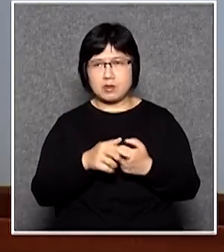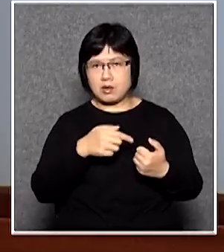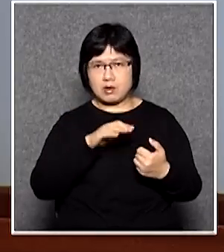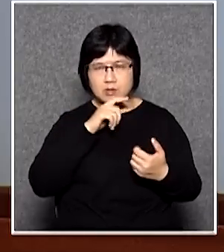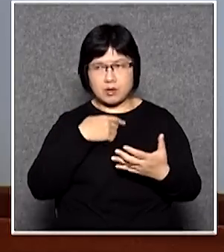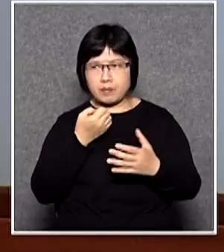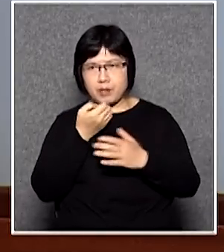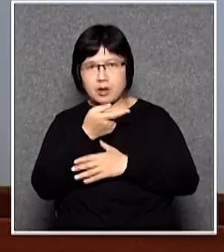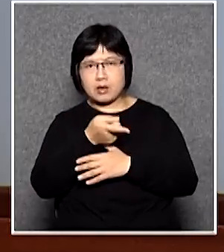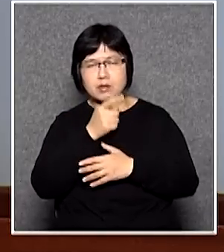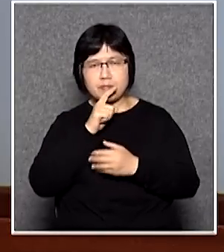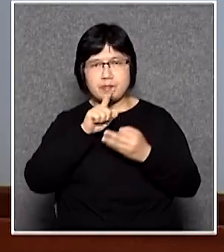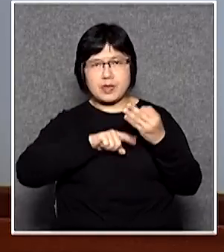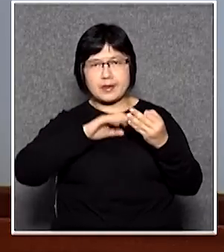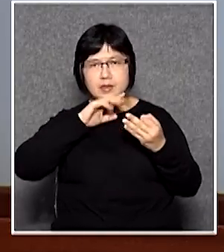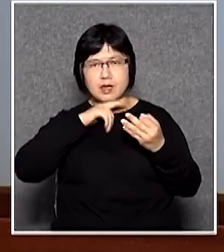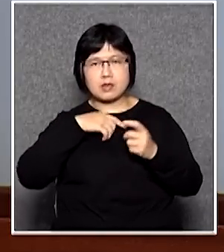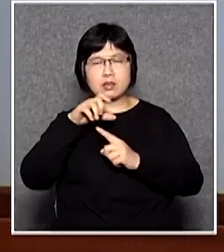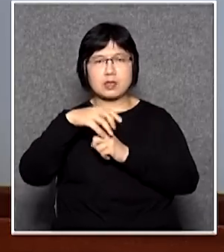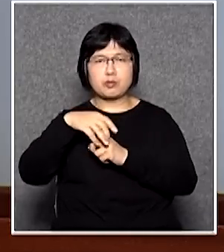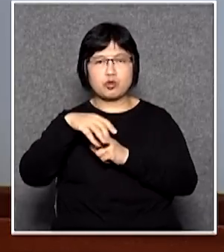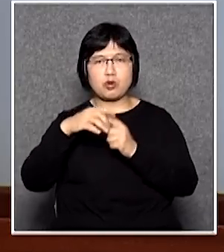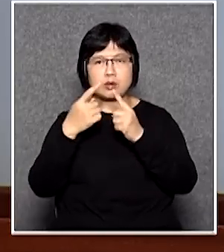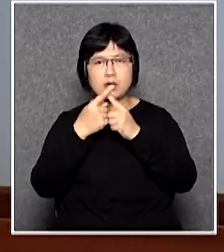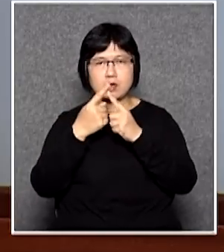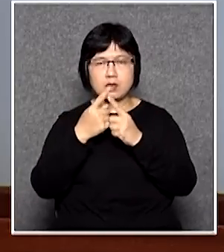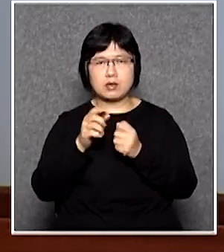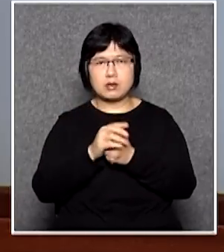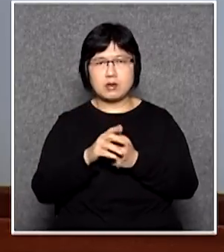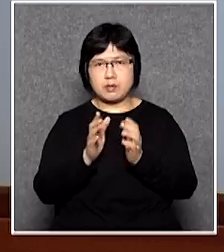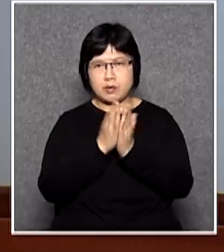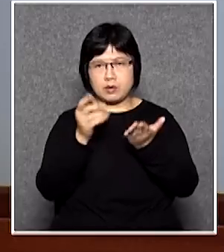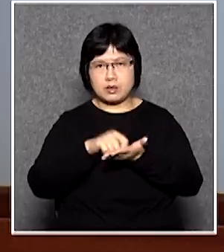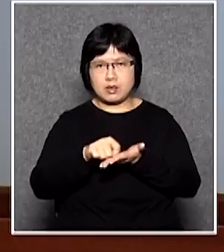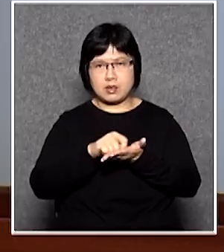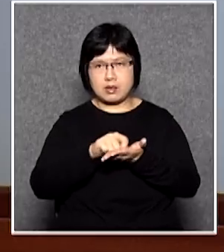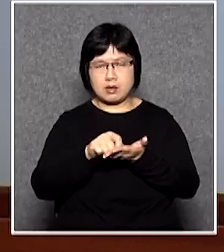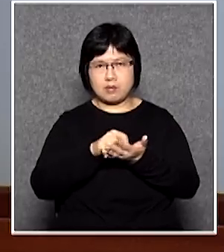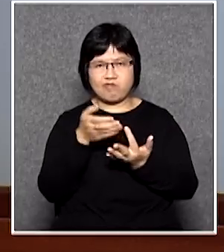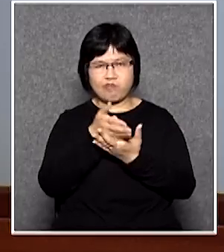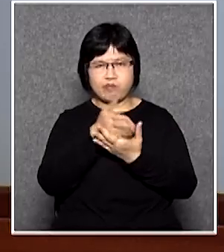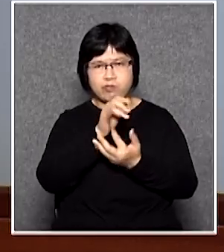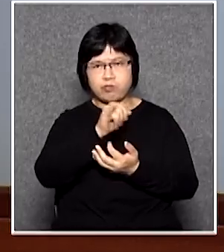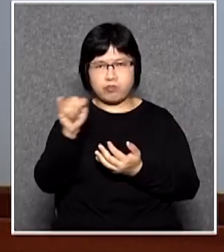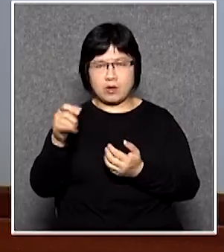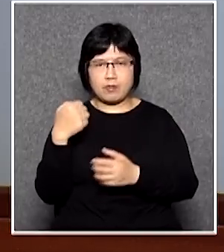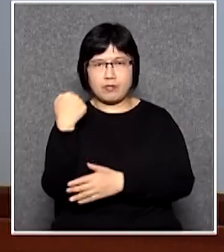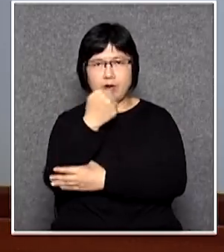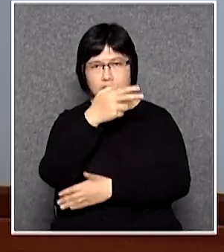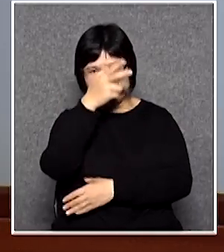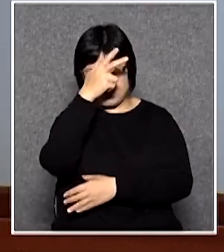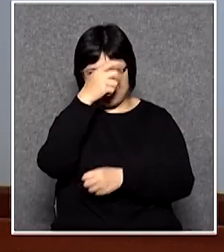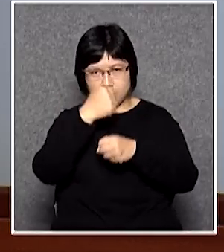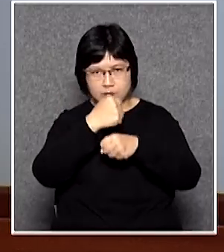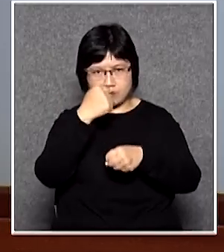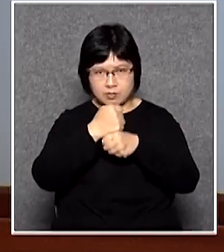爆他用化名金钟仁在报章撰文是狼批反对政府施政的